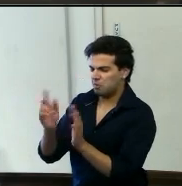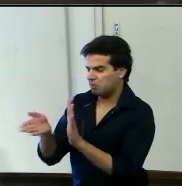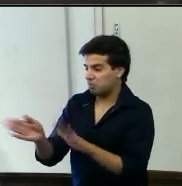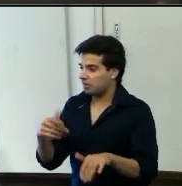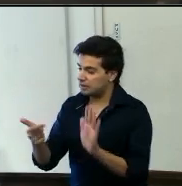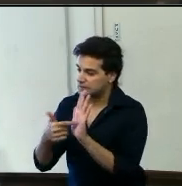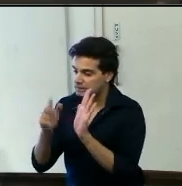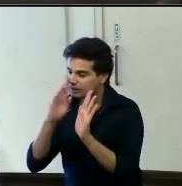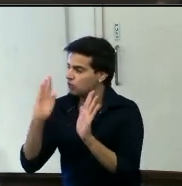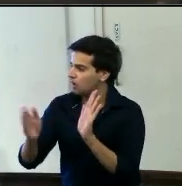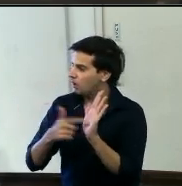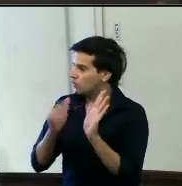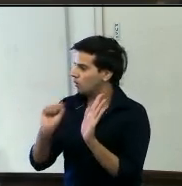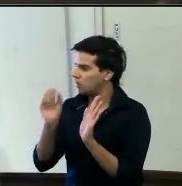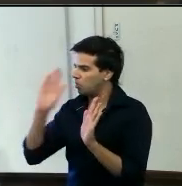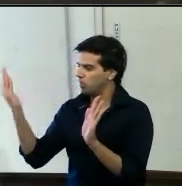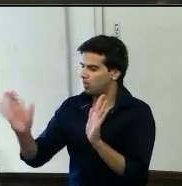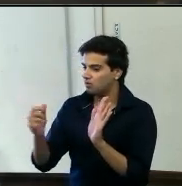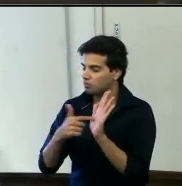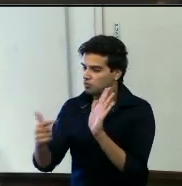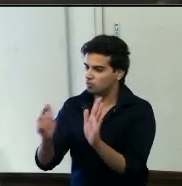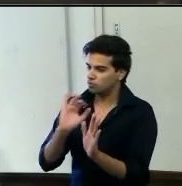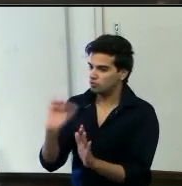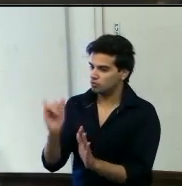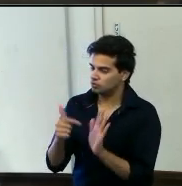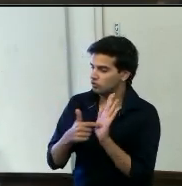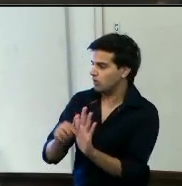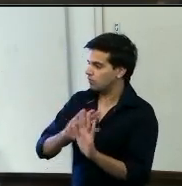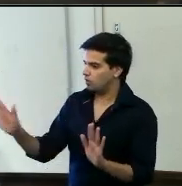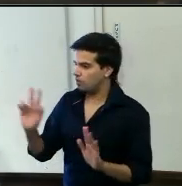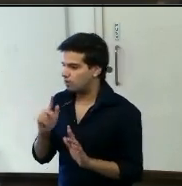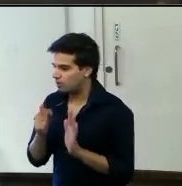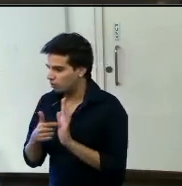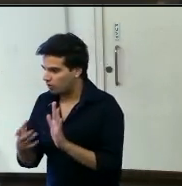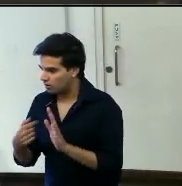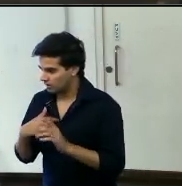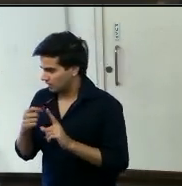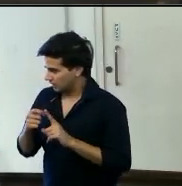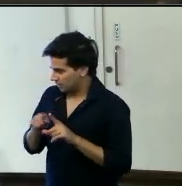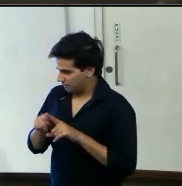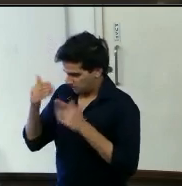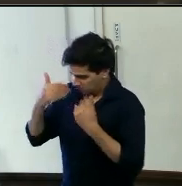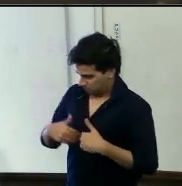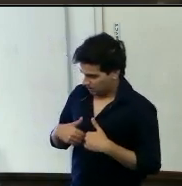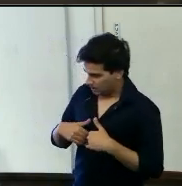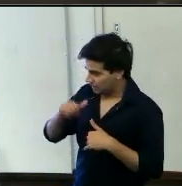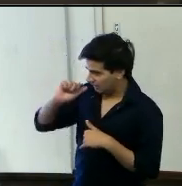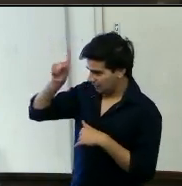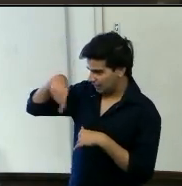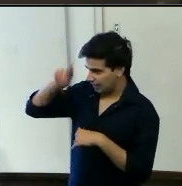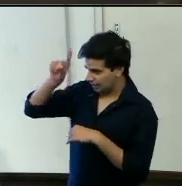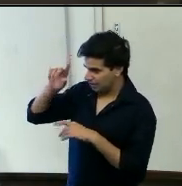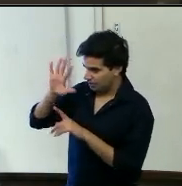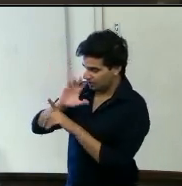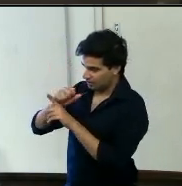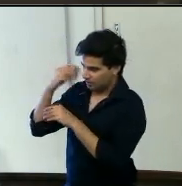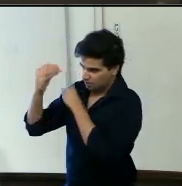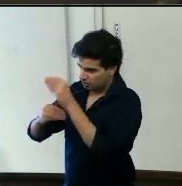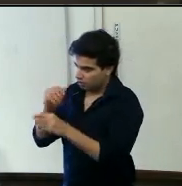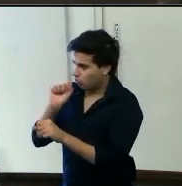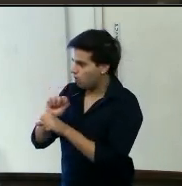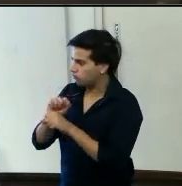ಸೊ ಐ ಜಸ್ಟ್ ವಂಡರಿಂಗ್, ಇದು ಫಾರ್ ಸಂಬಡಿ ಲೈಕ್ ಮೀ ಹೂ ಎಂಜಾಯ್ಸ್ ದ ಇಂಡಿಯನ್ ಏಸ್ಥೆಟಿಕ್ಸ್, ಅದರ ಮುಖಾಂತರ ನಾನು